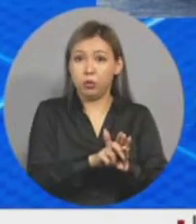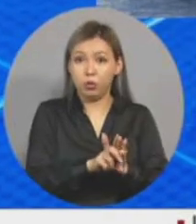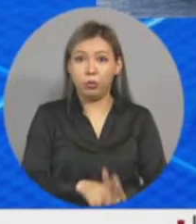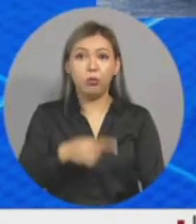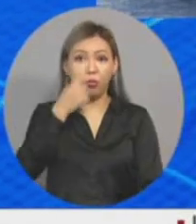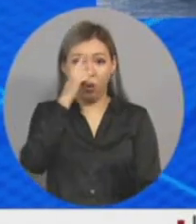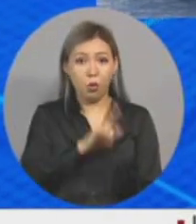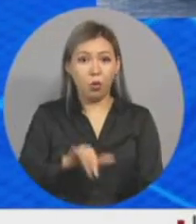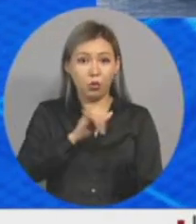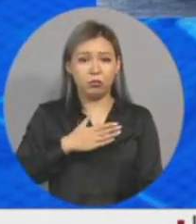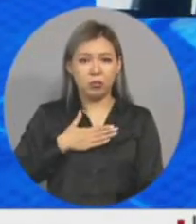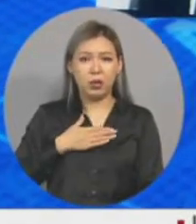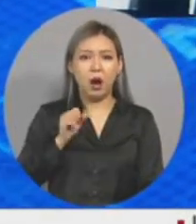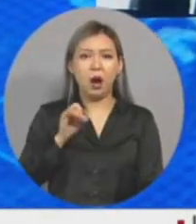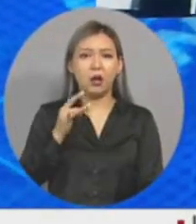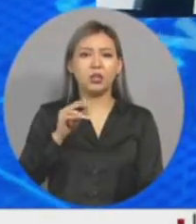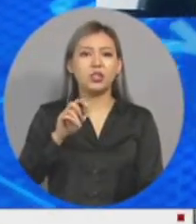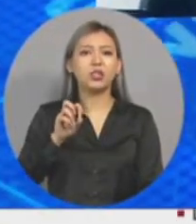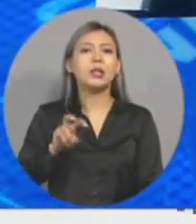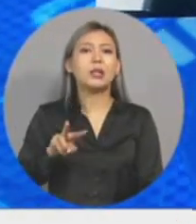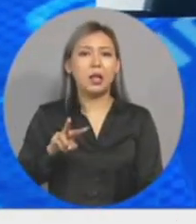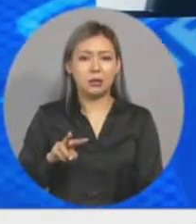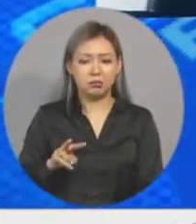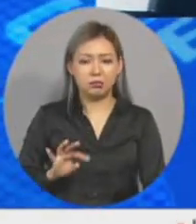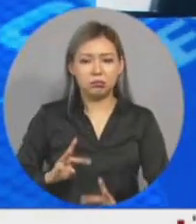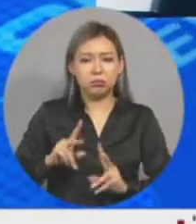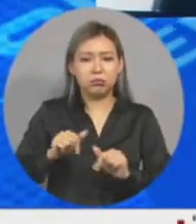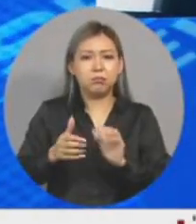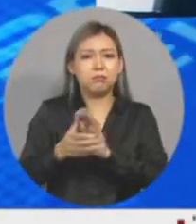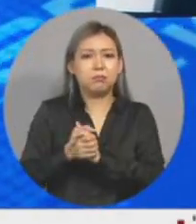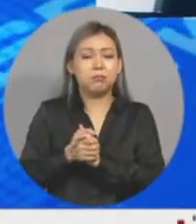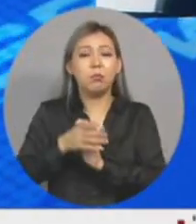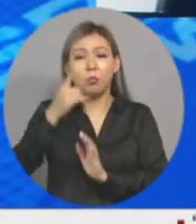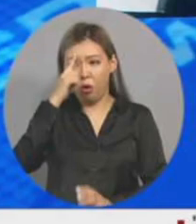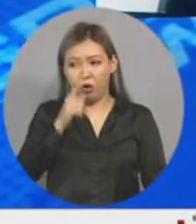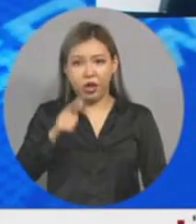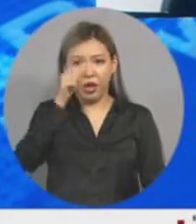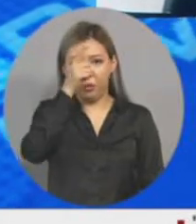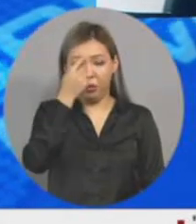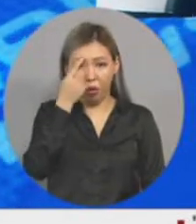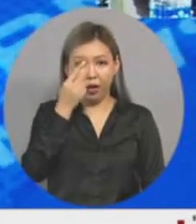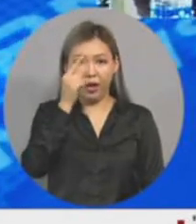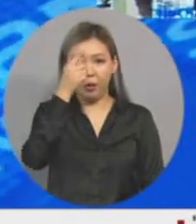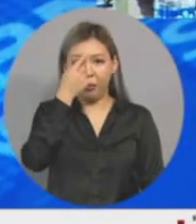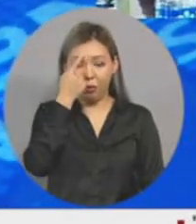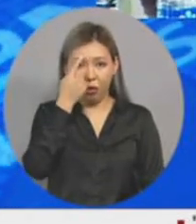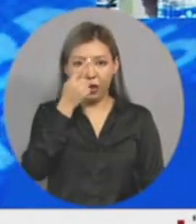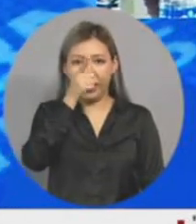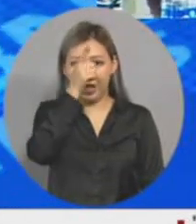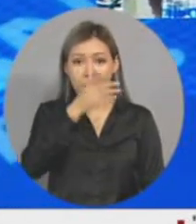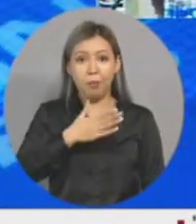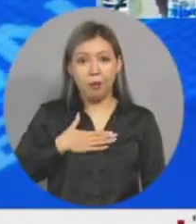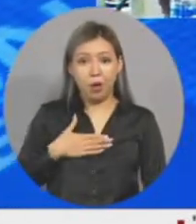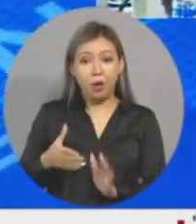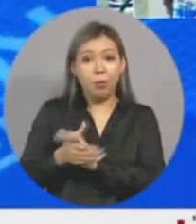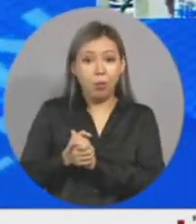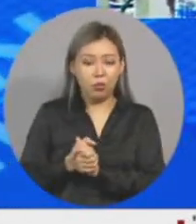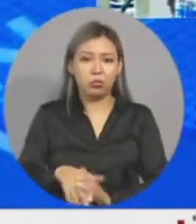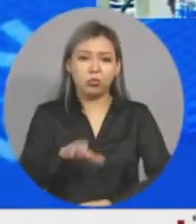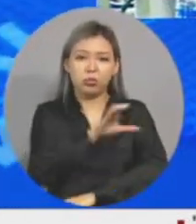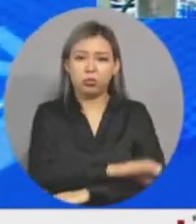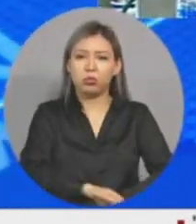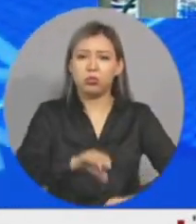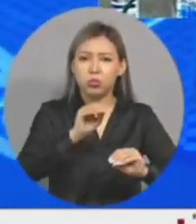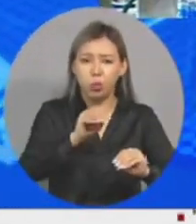Монгол улсад арчлалыг бэхжүүлэх, Монгол-Германы харилцаа хамтын ажиллагааг өргөжүүлэх, улсрын боловсрол олгох сургалт судалгааг дэмжихэд холбооны